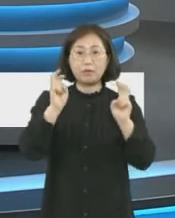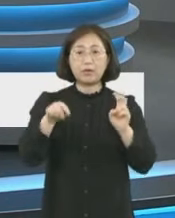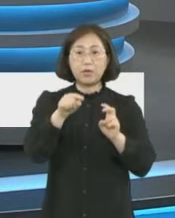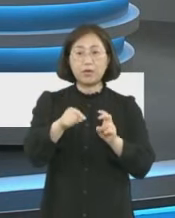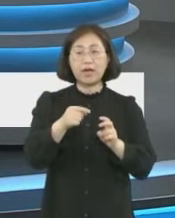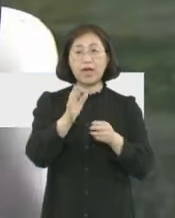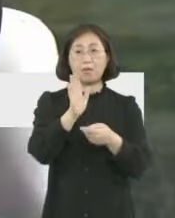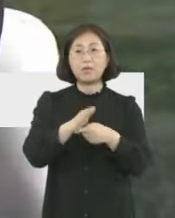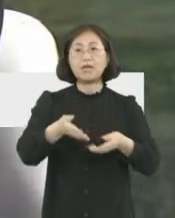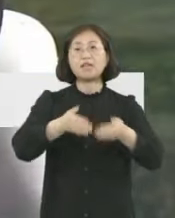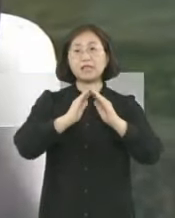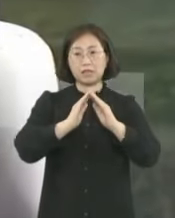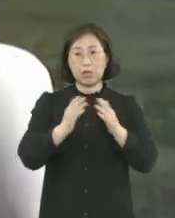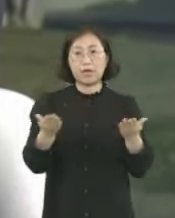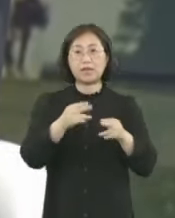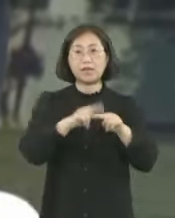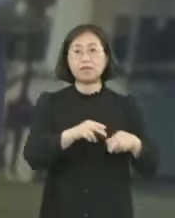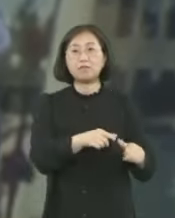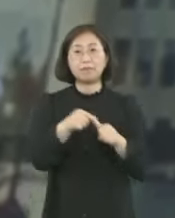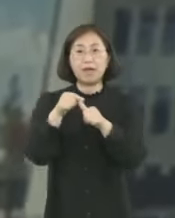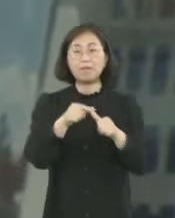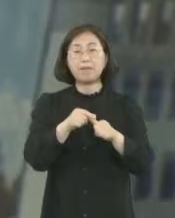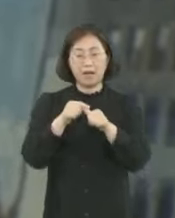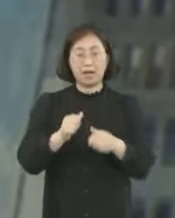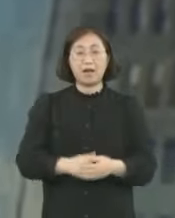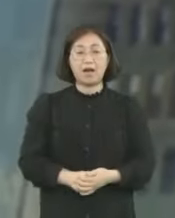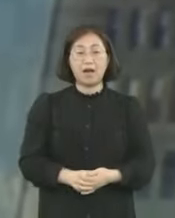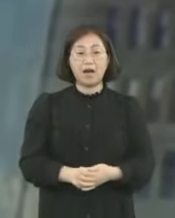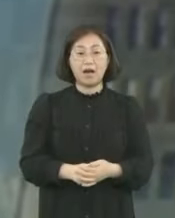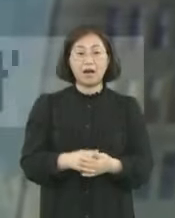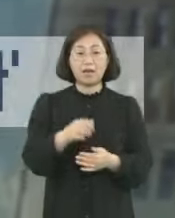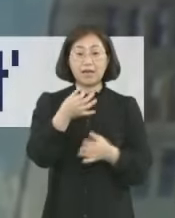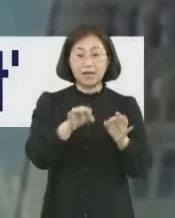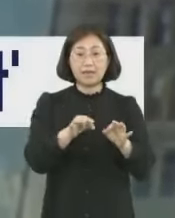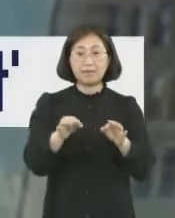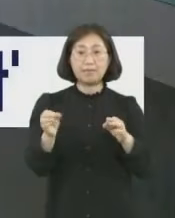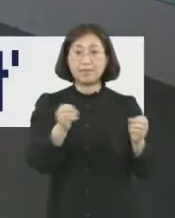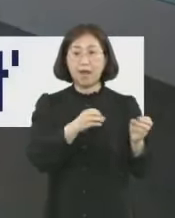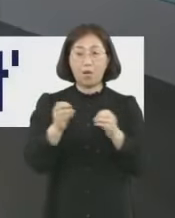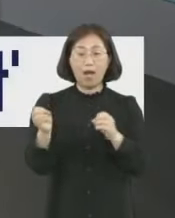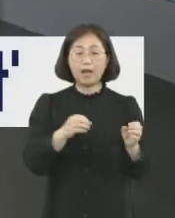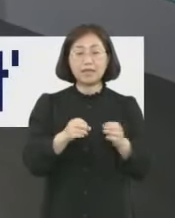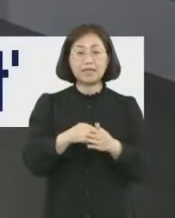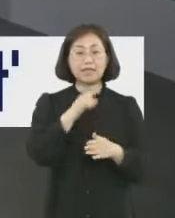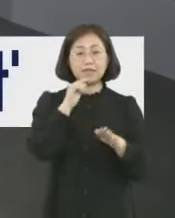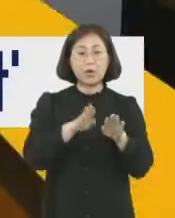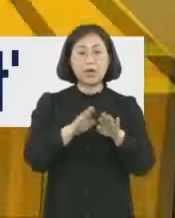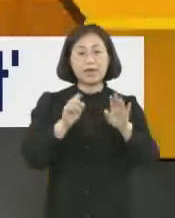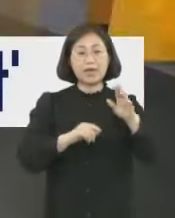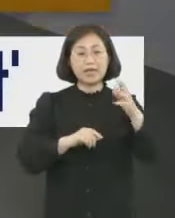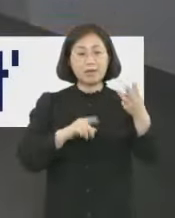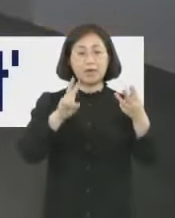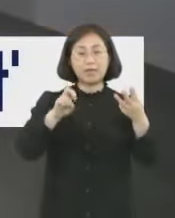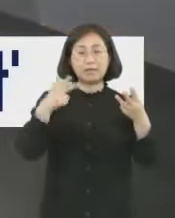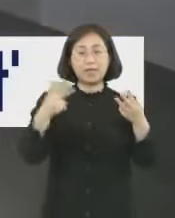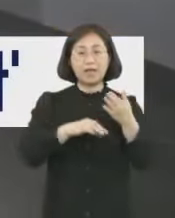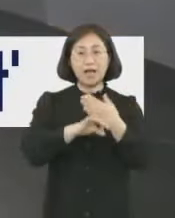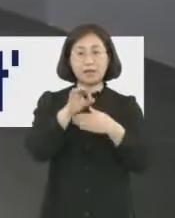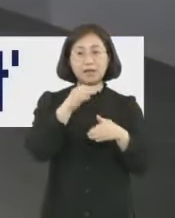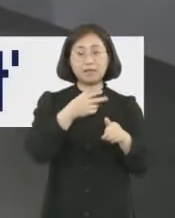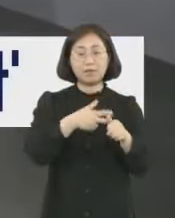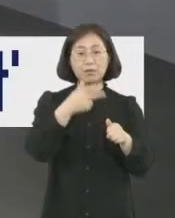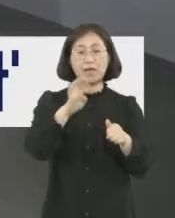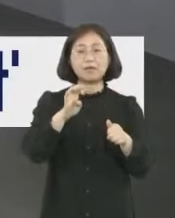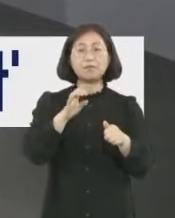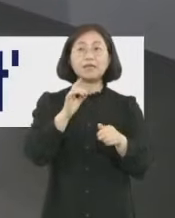일자리를 만들어내고. 국민의힘 김기현 원내대표의 지역민방 특별 대담은 일요일인 27일 오전 7시